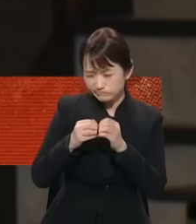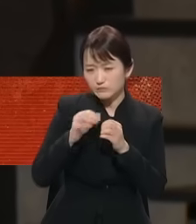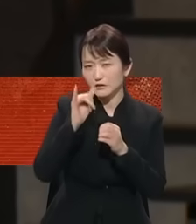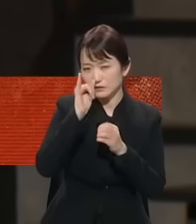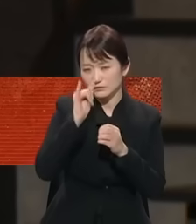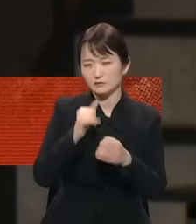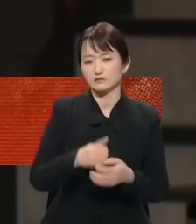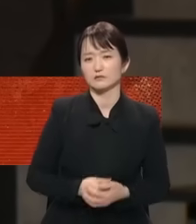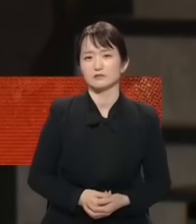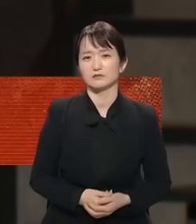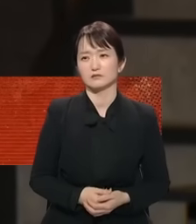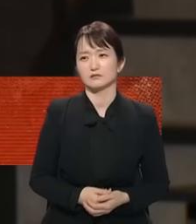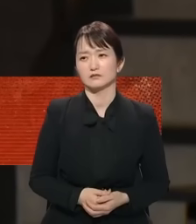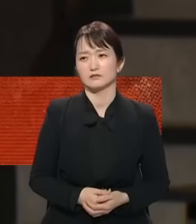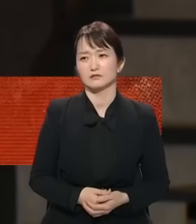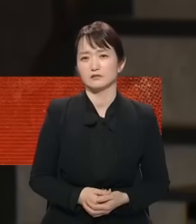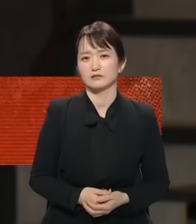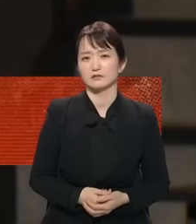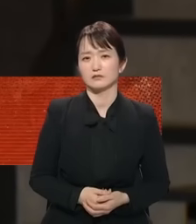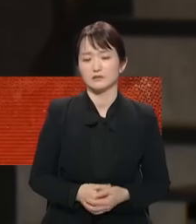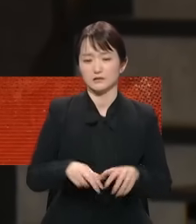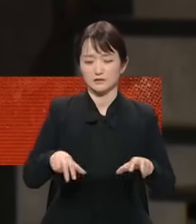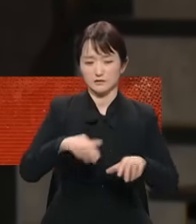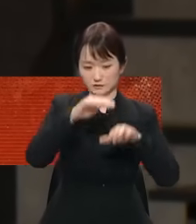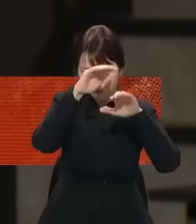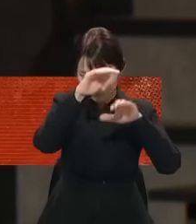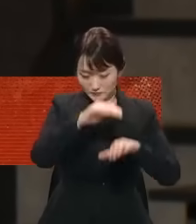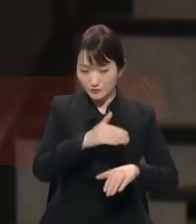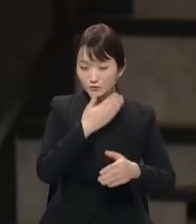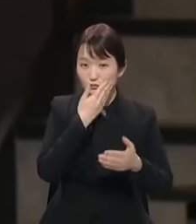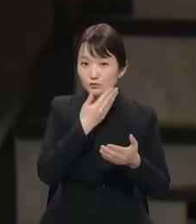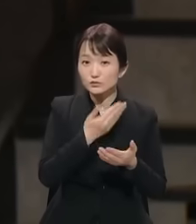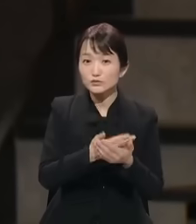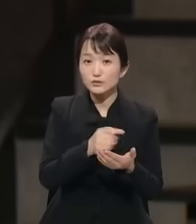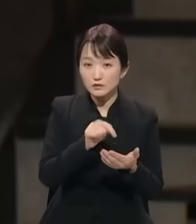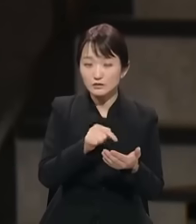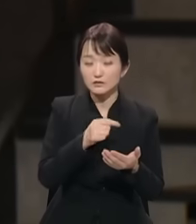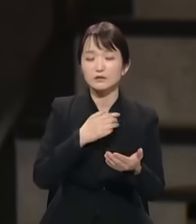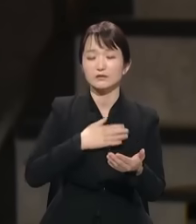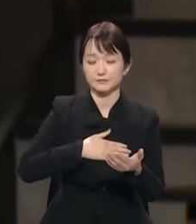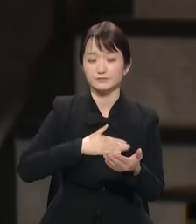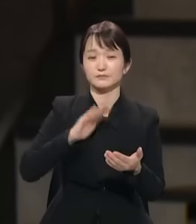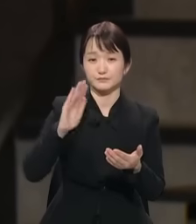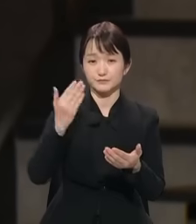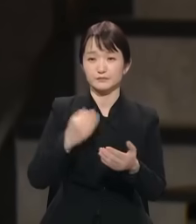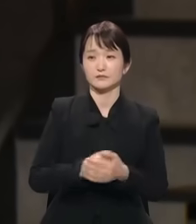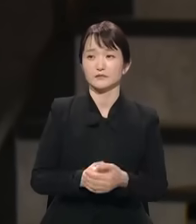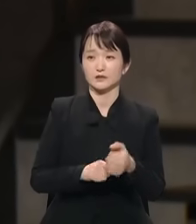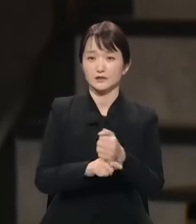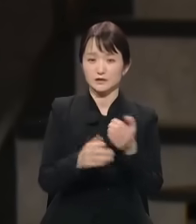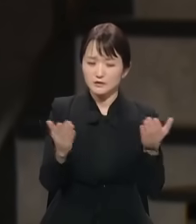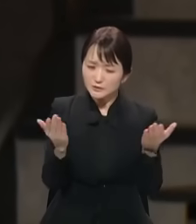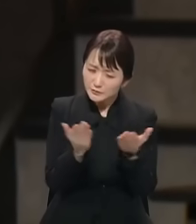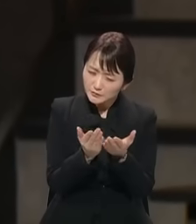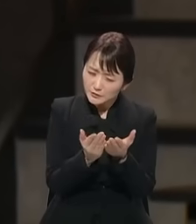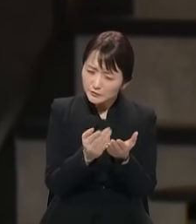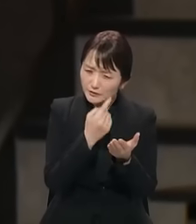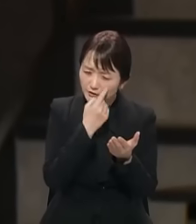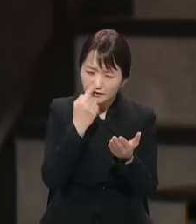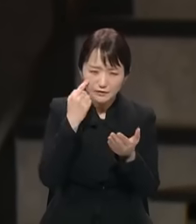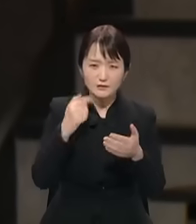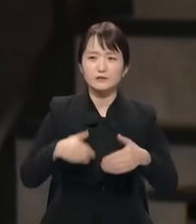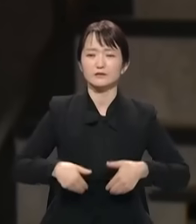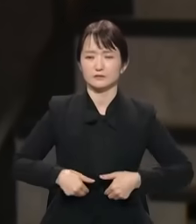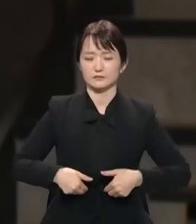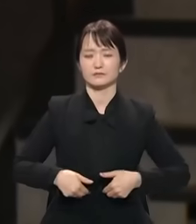있고 그래서 증거 이 사안의 심각한은 우리가 인지를 분명히 해야겠고요. 하지만 좀 합리적으로 따져보. 는 태도 역시 필요하다고